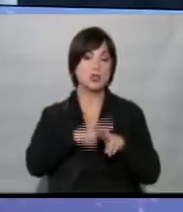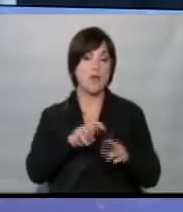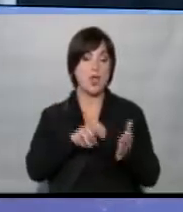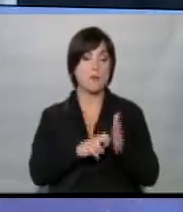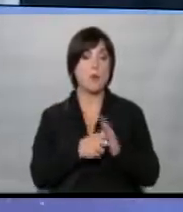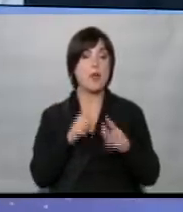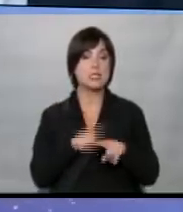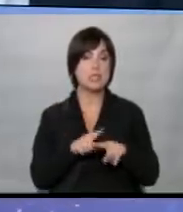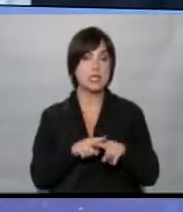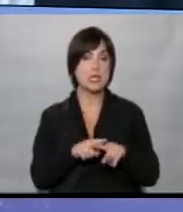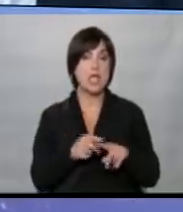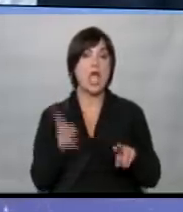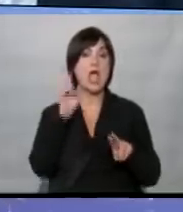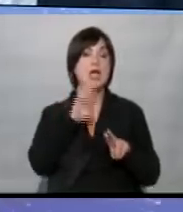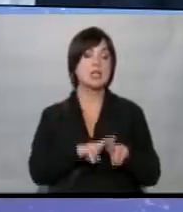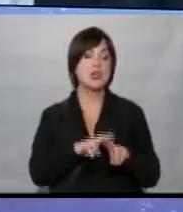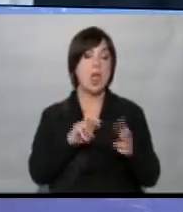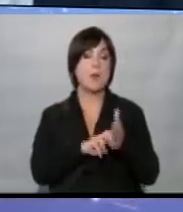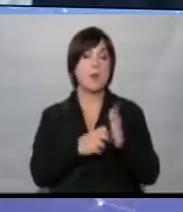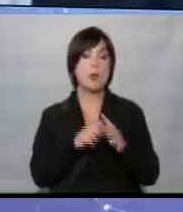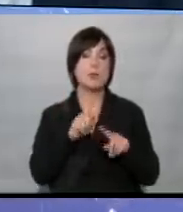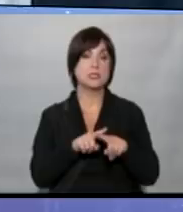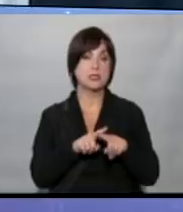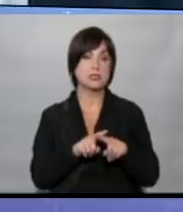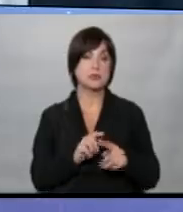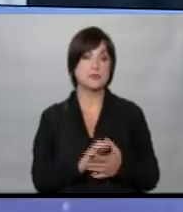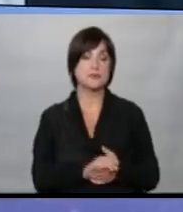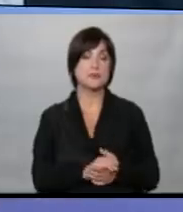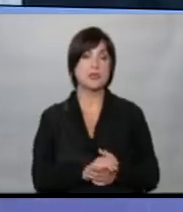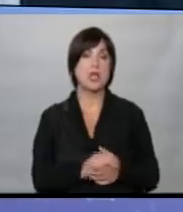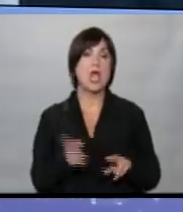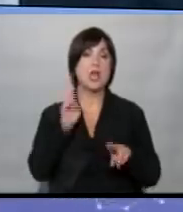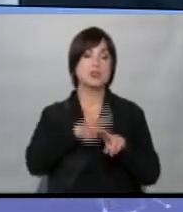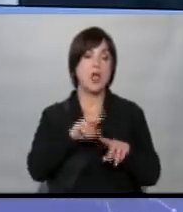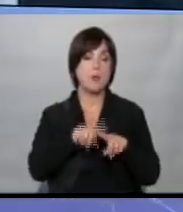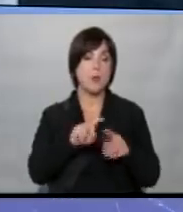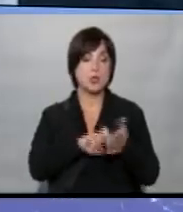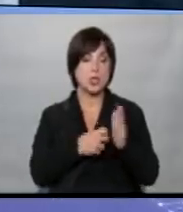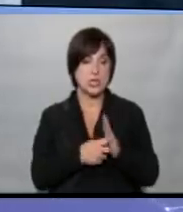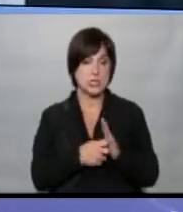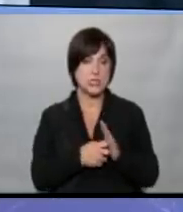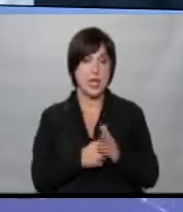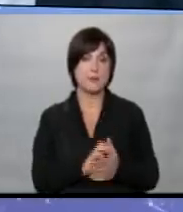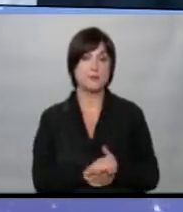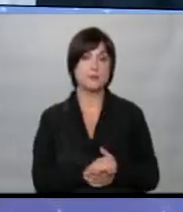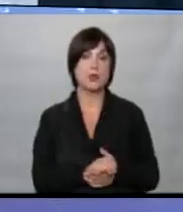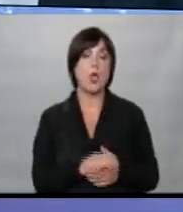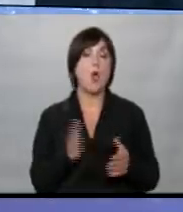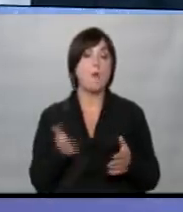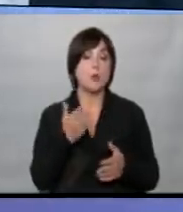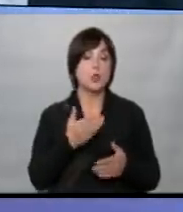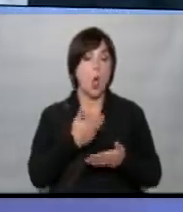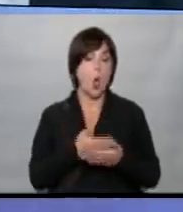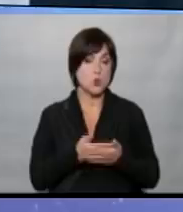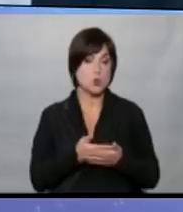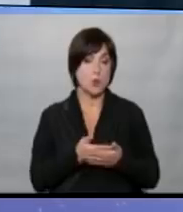проблемот со Грција. Значи, решавањето на проблемот со Грција, може малку, решавањето на проблемот со Грција, поттикот